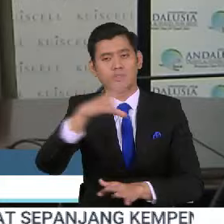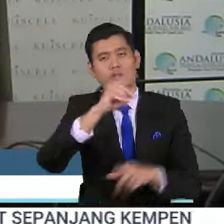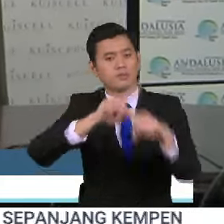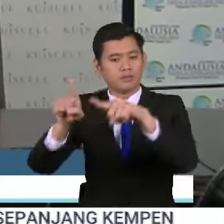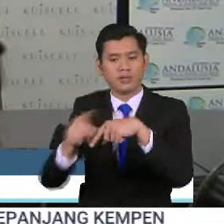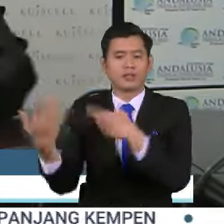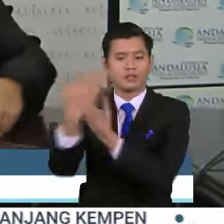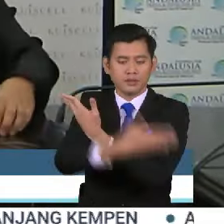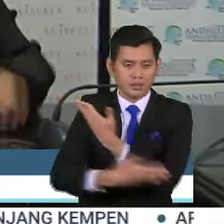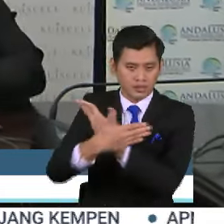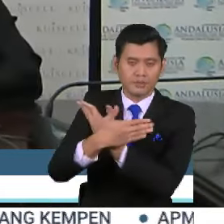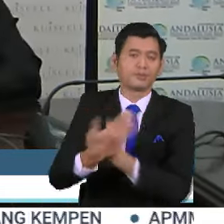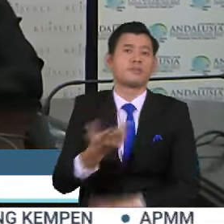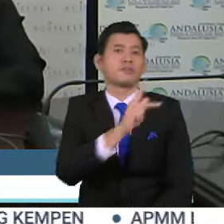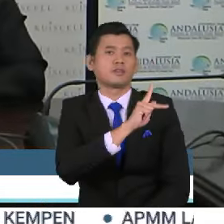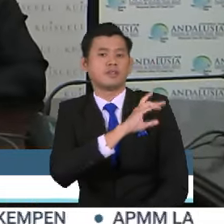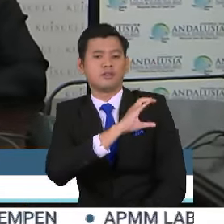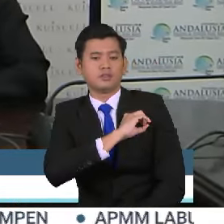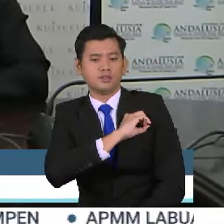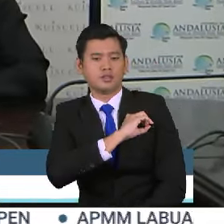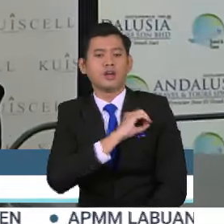pemangku ketua pegawaitive